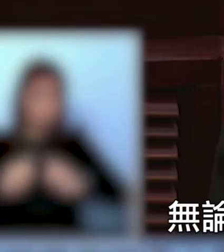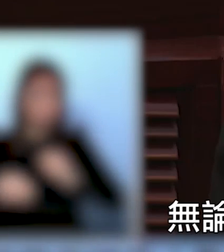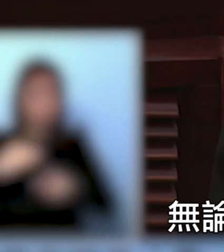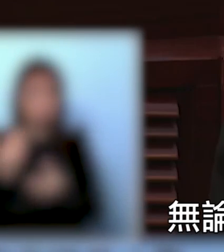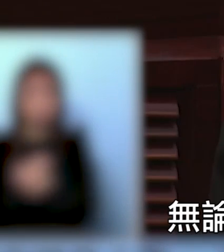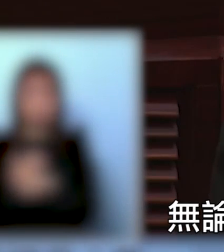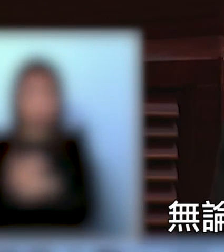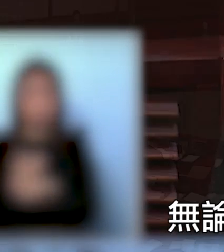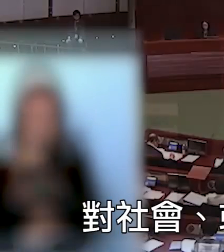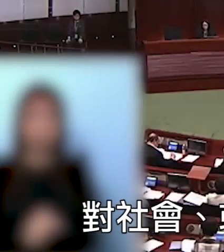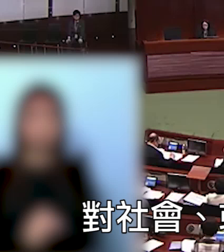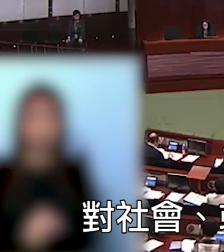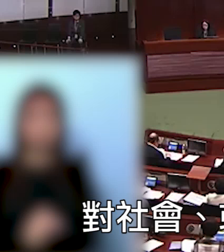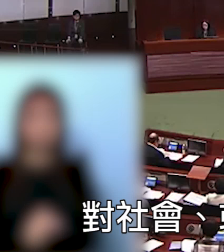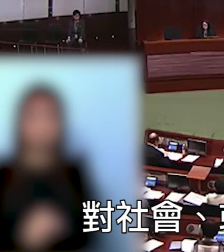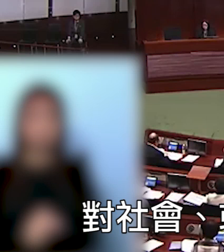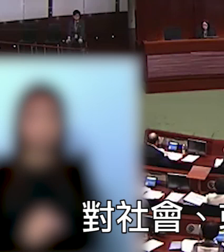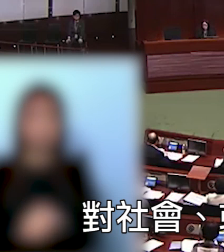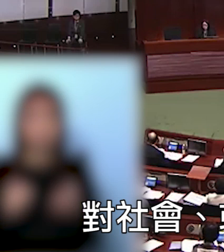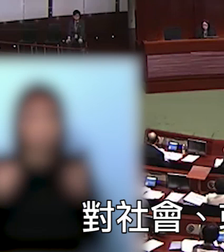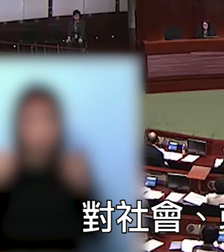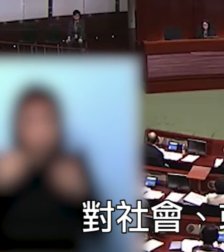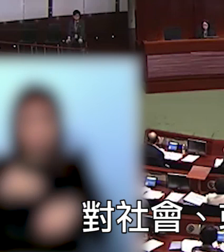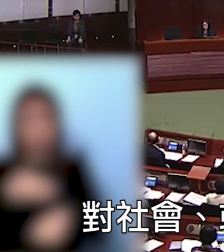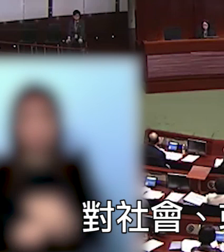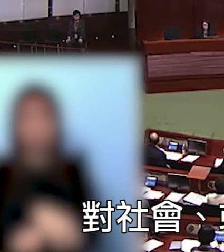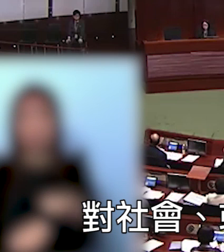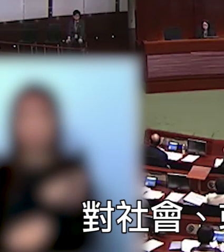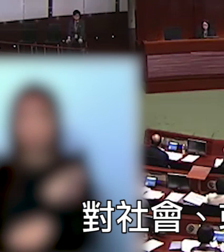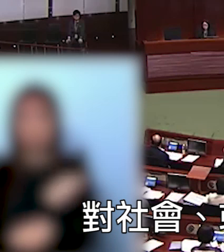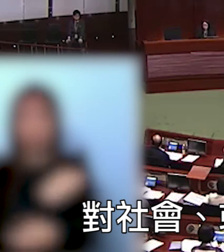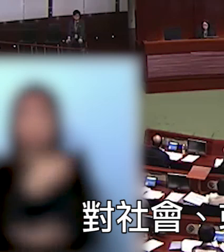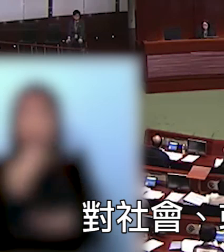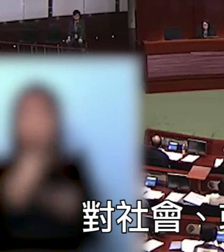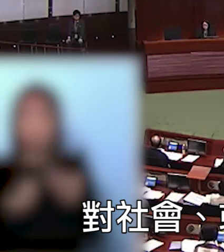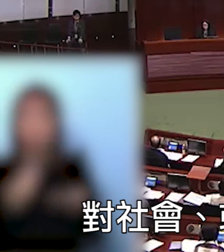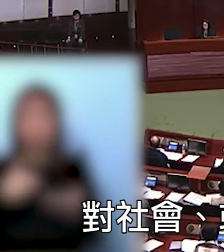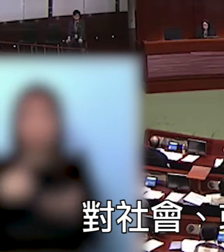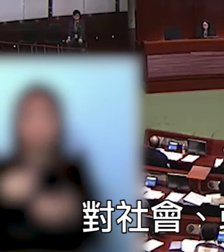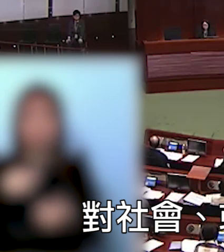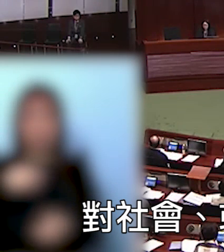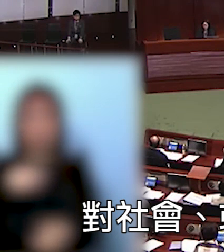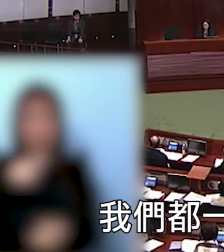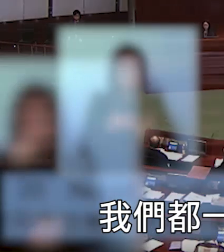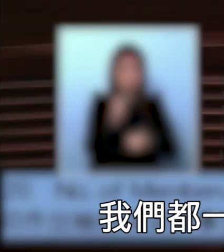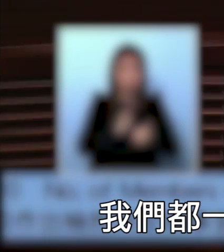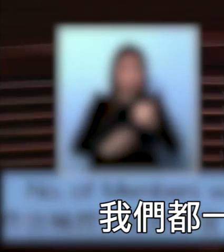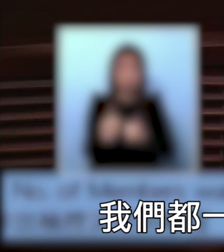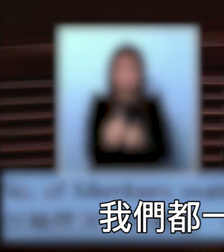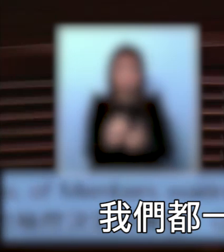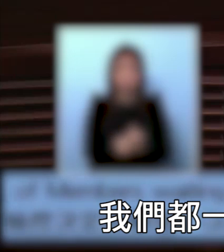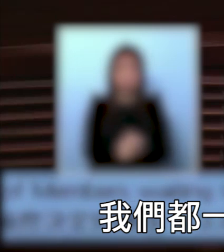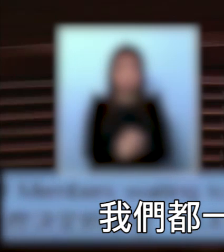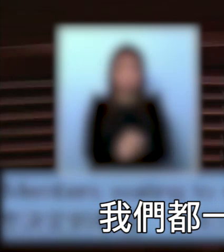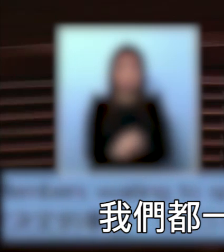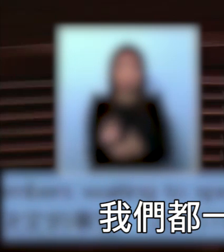的决定之后对社会或者在政治团体有些什么的影响呢，我们都是一